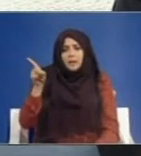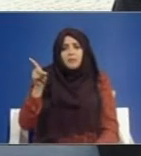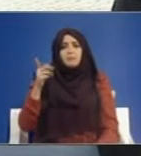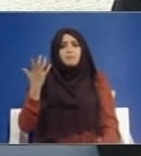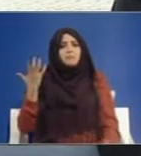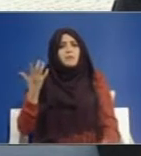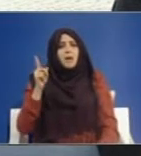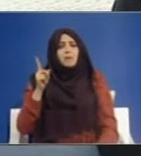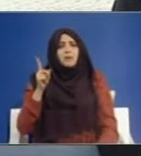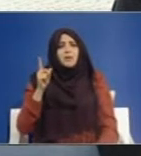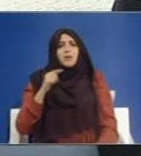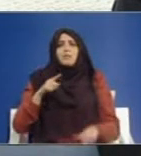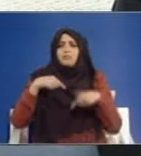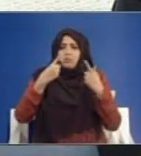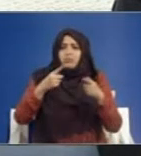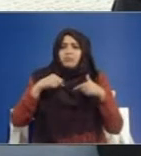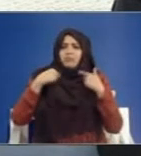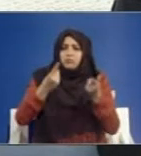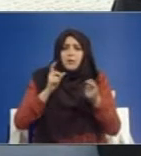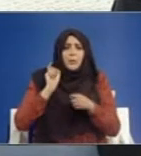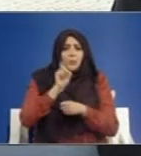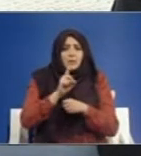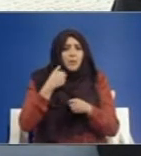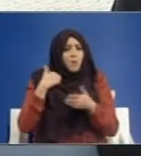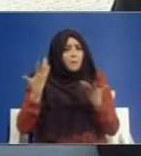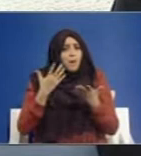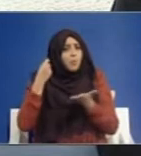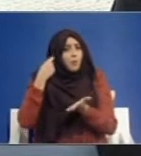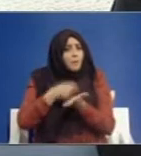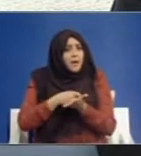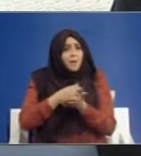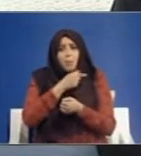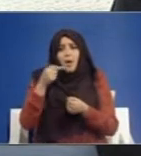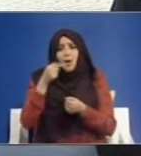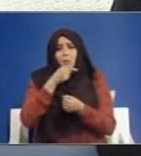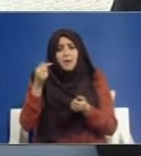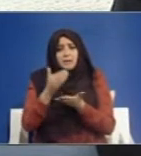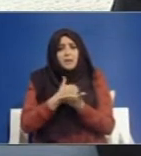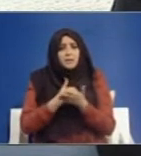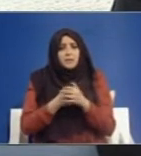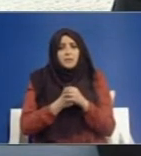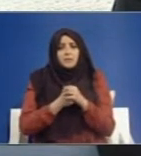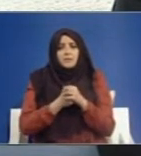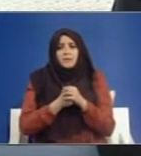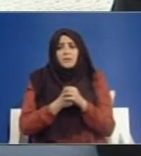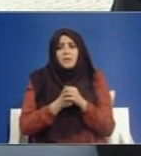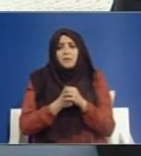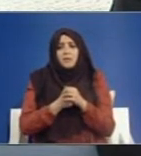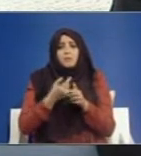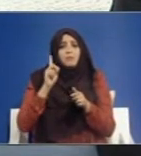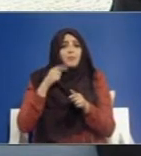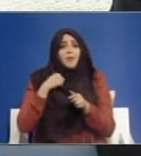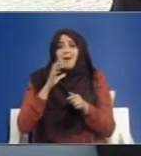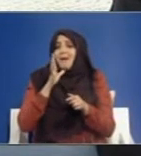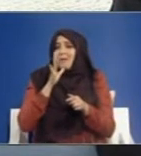نستنى كل عام رحت لهذيك المقتصده تاعنا في المؤسسه قلت لها كيفاش انا ما عيطوليش باش يقطعوا لي قالت لي احنا ما نقدروا ندير والو تستنى حتى